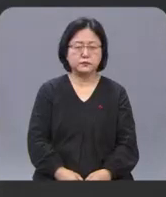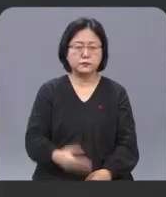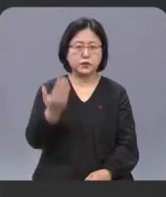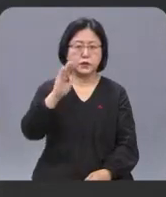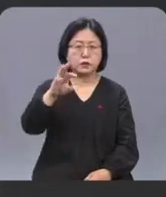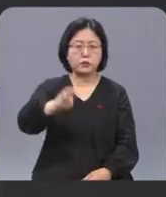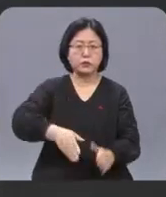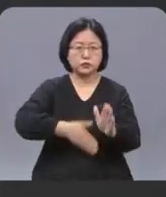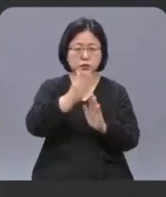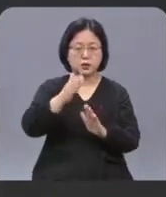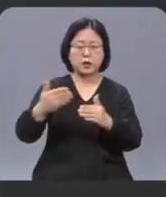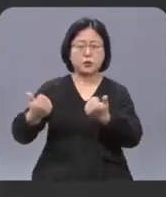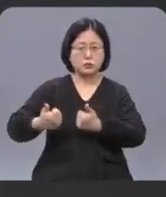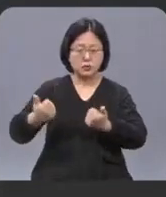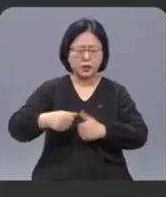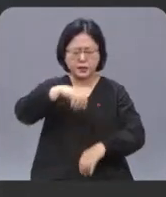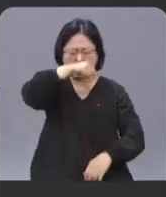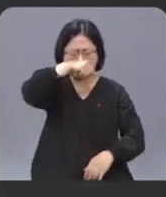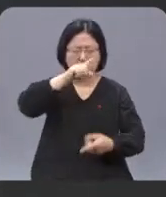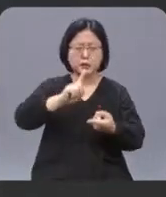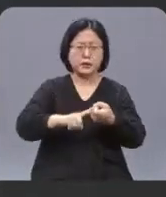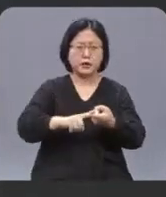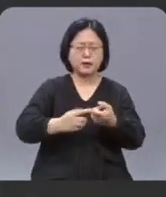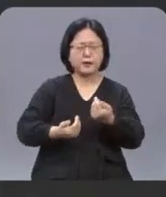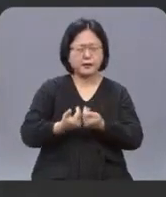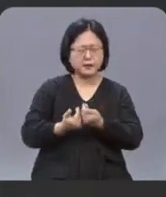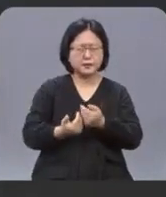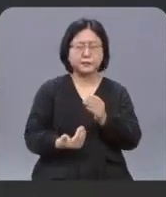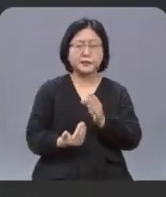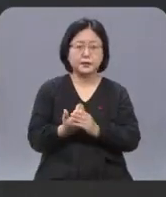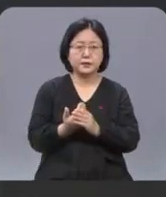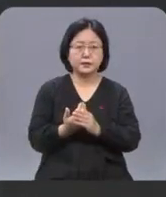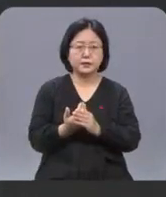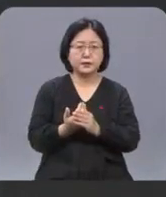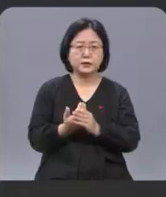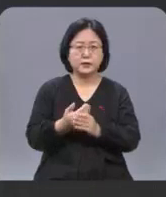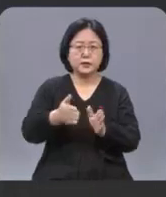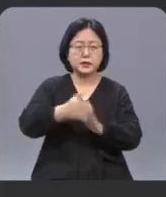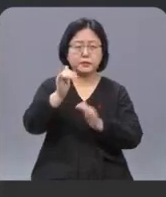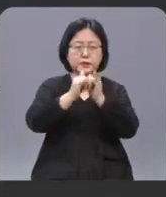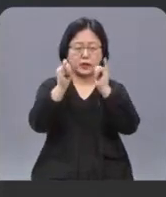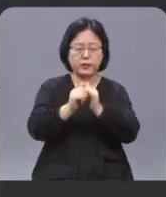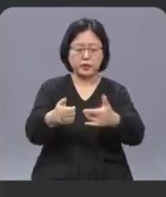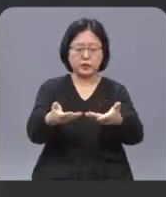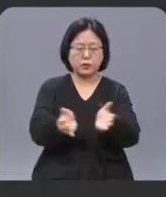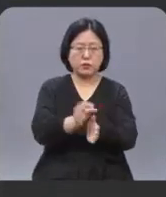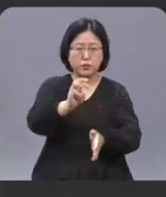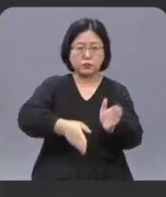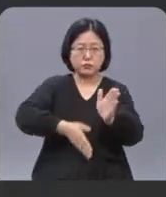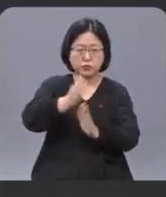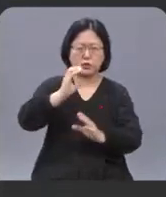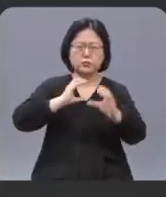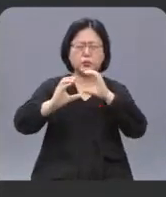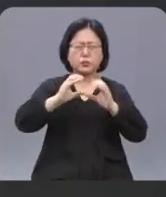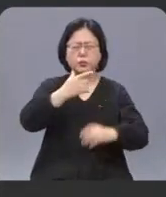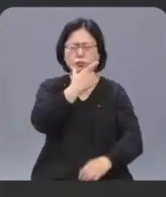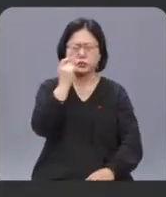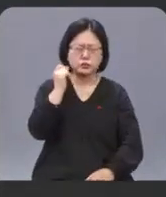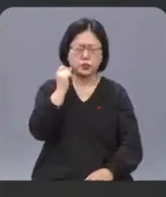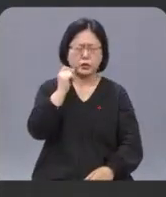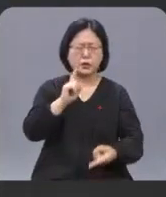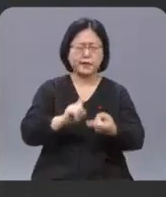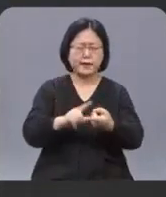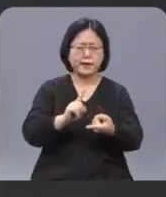최근 광주시와 시의회가 예산안을 놓고 갈등을 빚었습니다 시민사회단체도 광주시와 소통이 부족하다며